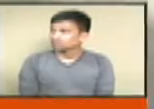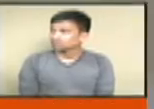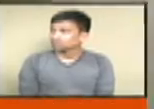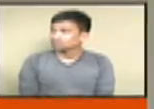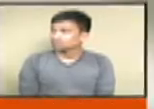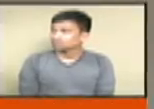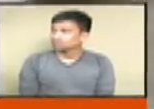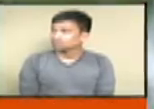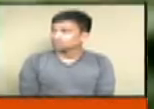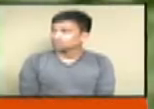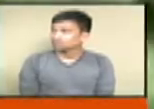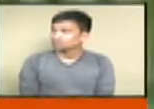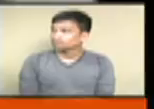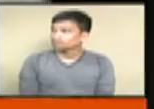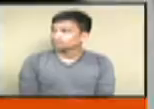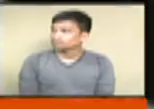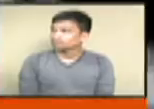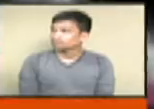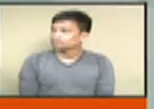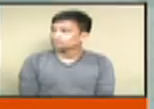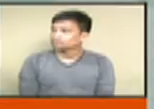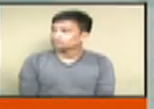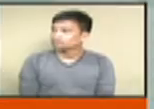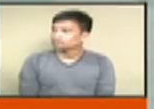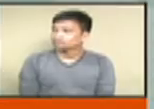Kasama ka ba dito?